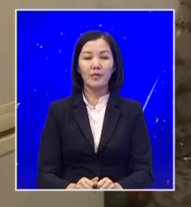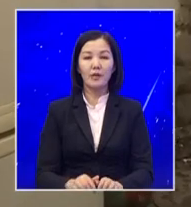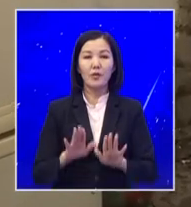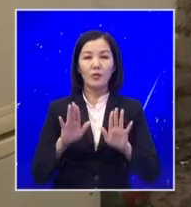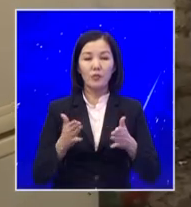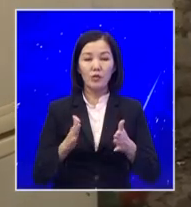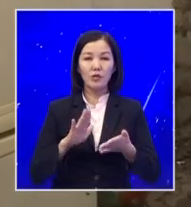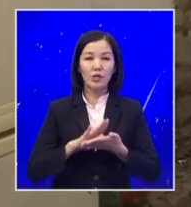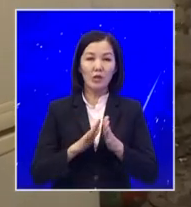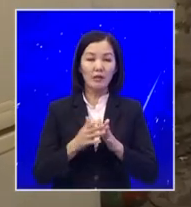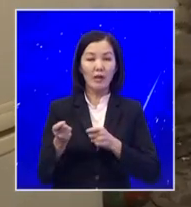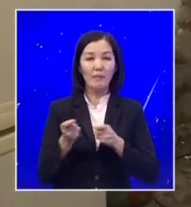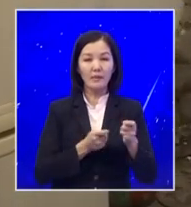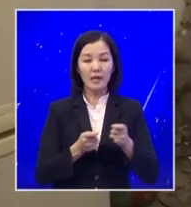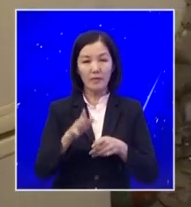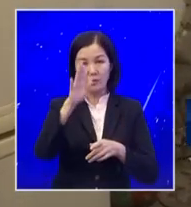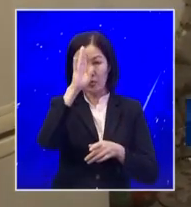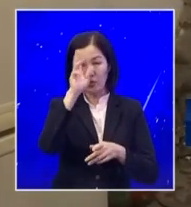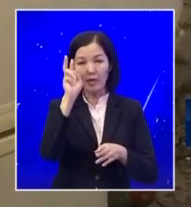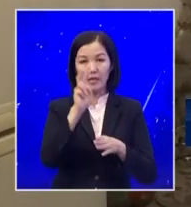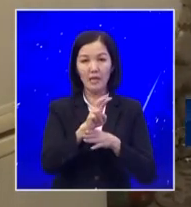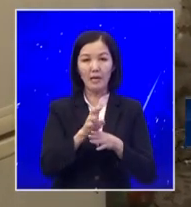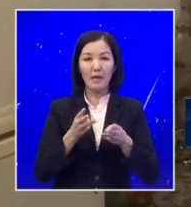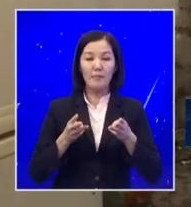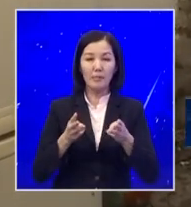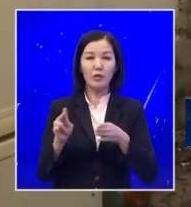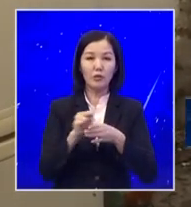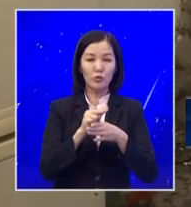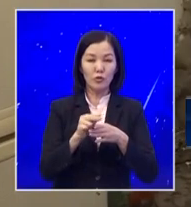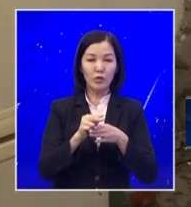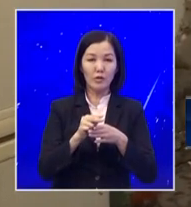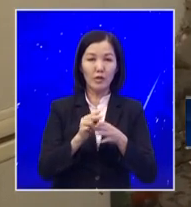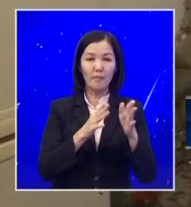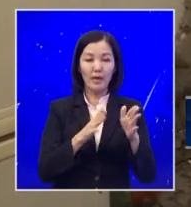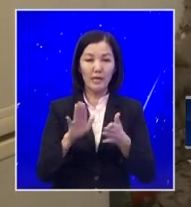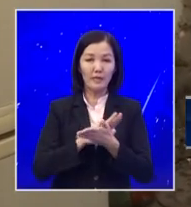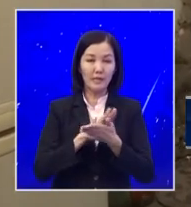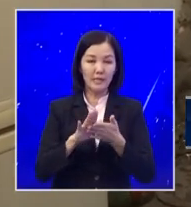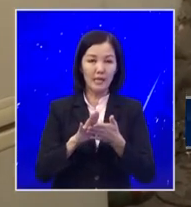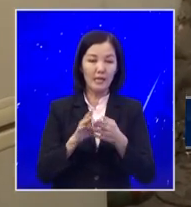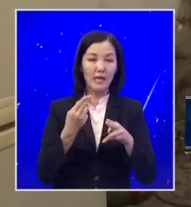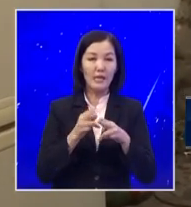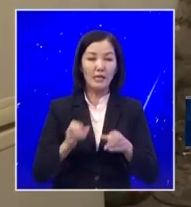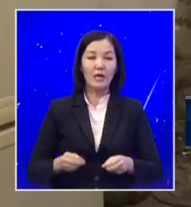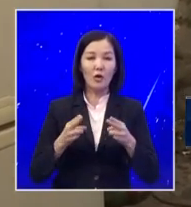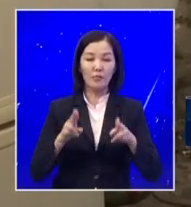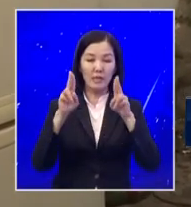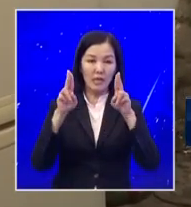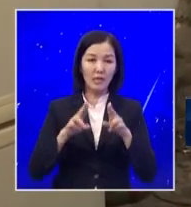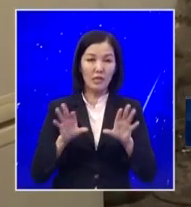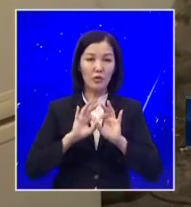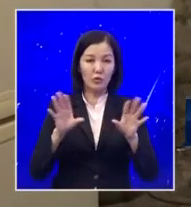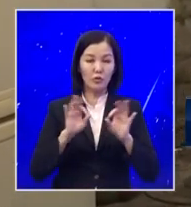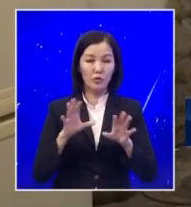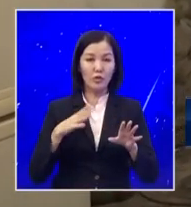Төтінші жағдай басқармасының жігіттері келді. Міне мына пешті жөндеп берді. Құдық жүйесінде ретке келтірді. Тіпті маған қауіпсіздік ережелерін де